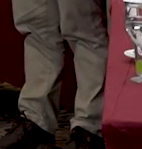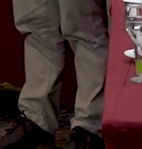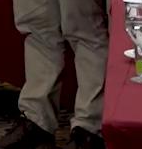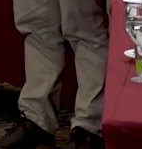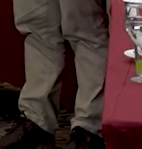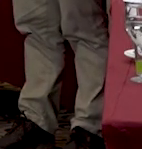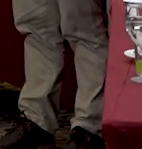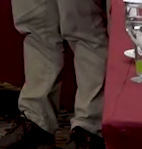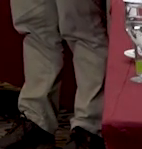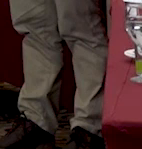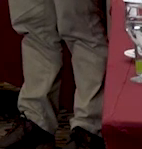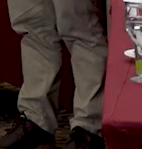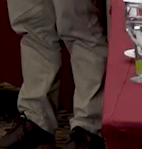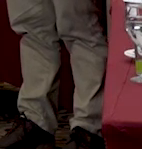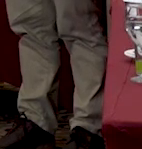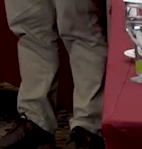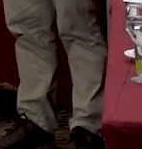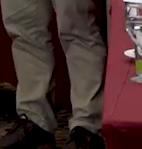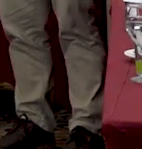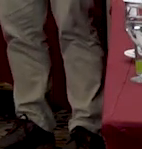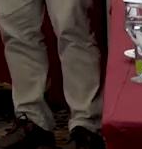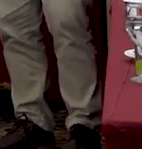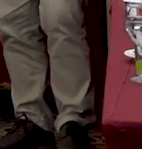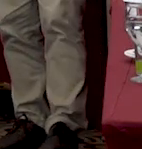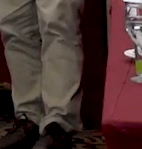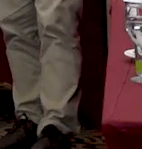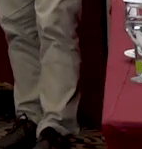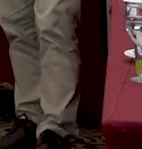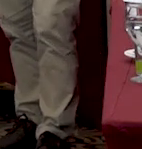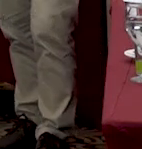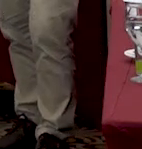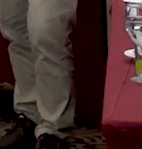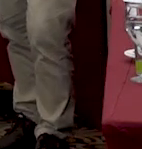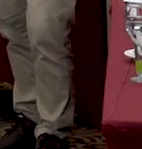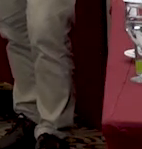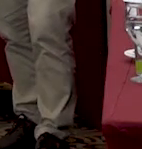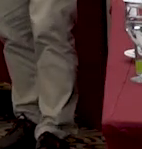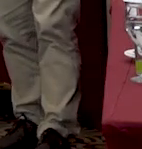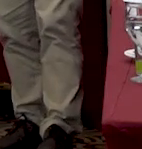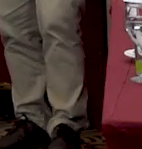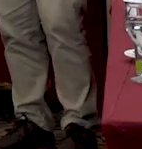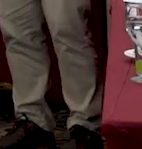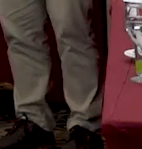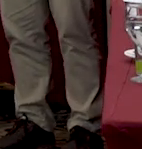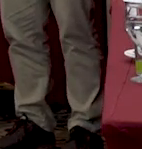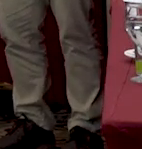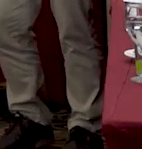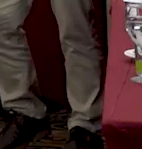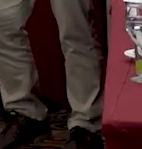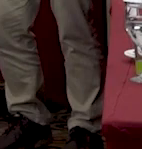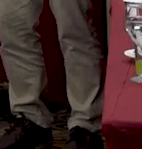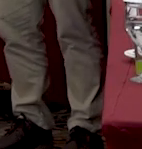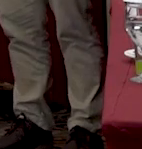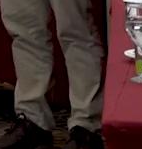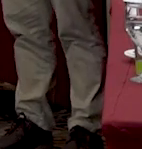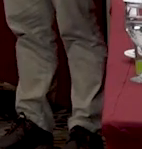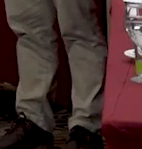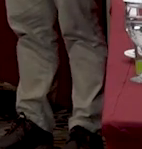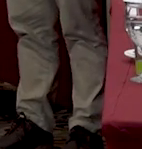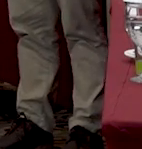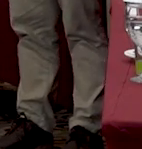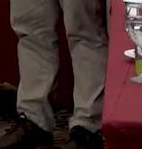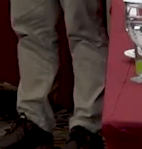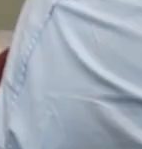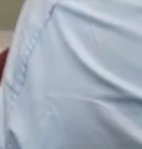bisa berkolaborasi Buya dengan efek kakak tadi ketika semisalnya asesmen awal bisa diubah antu ia bisa di